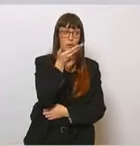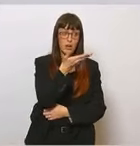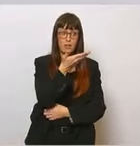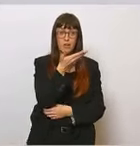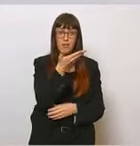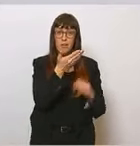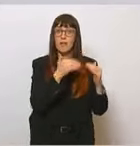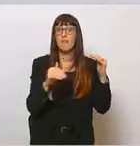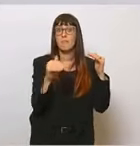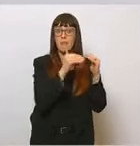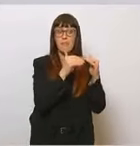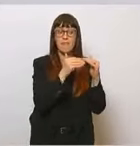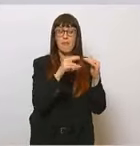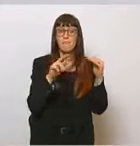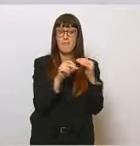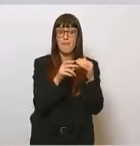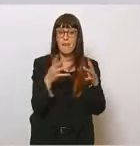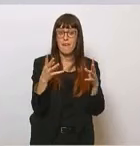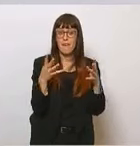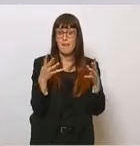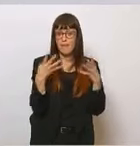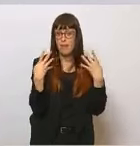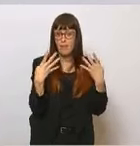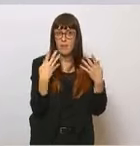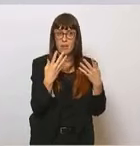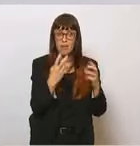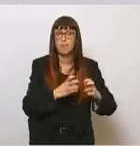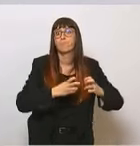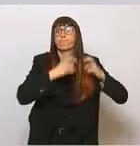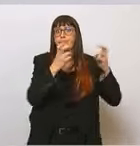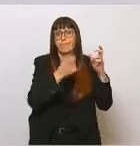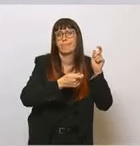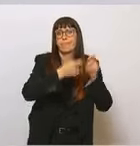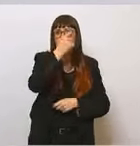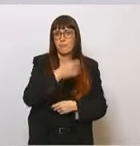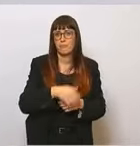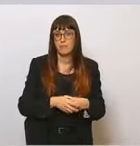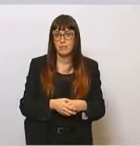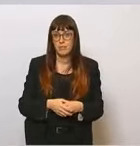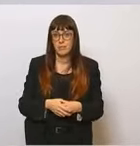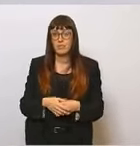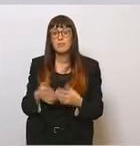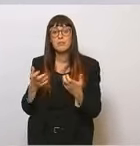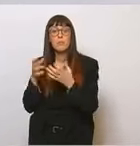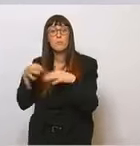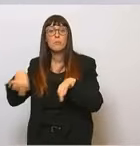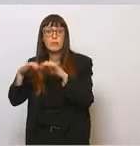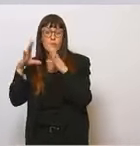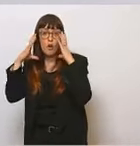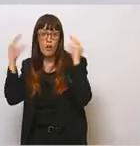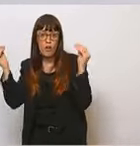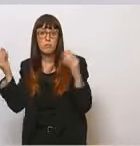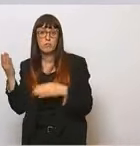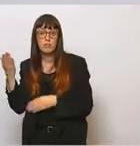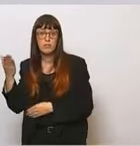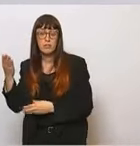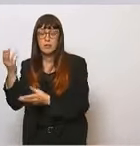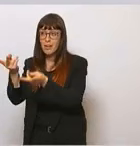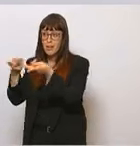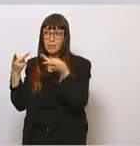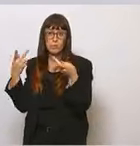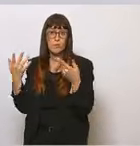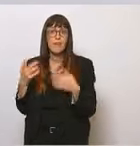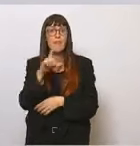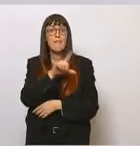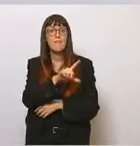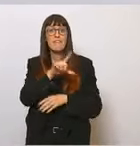eu une proposition aux Pays-Bas où ils ont estimé qu'ils auront des frais de 27%